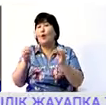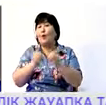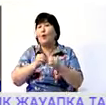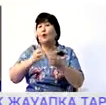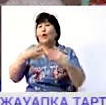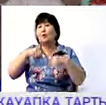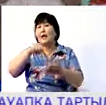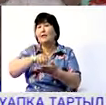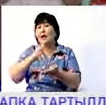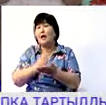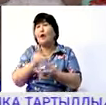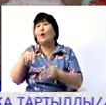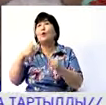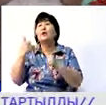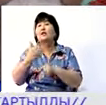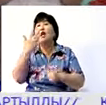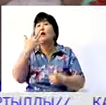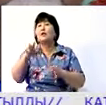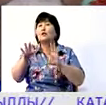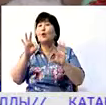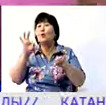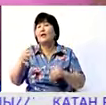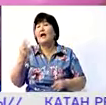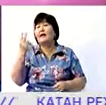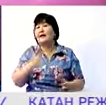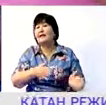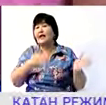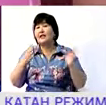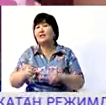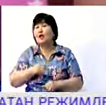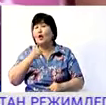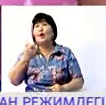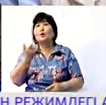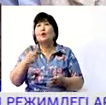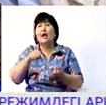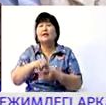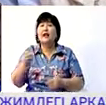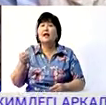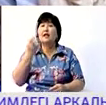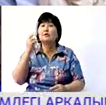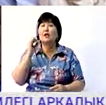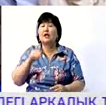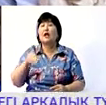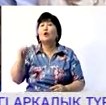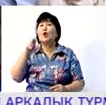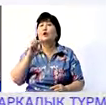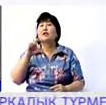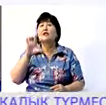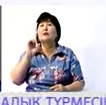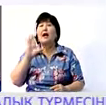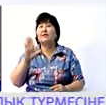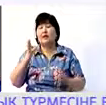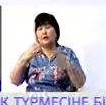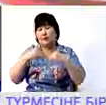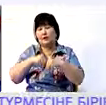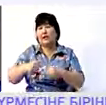отбасы қатысқан болатын. Олардың ішінен 5-е өріктеліп, екінші кезеңге жолдамалды. Солардың арасынан Тасбөгет кентінде тұратын Достыбаевтар әулетінің мерейі